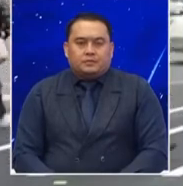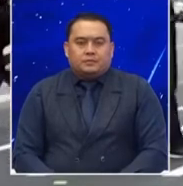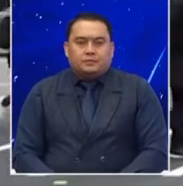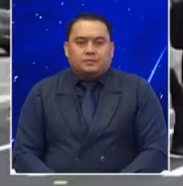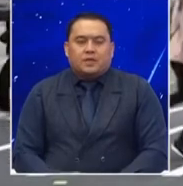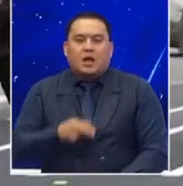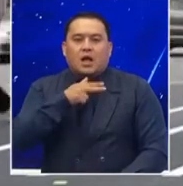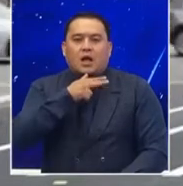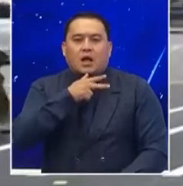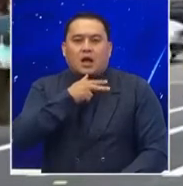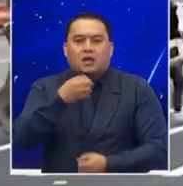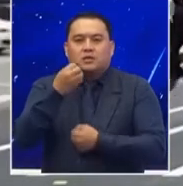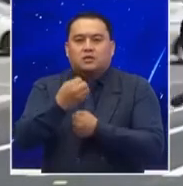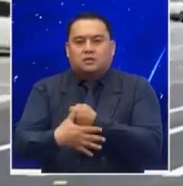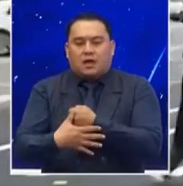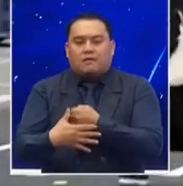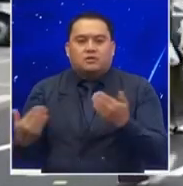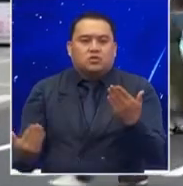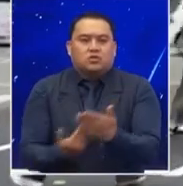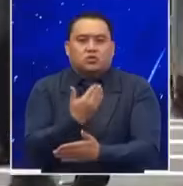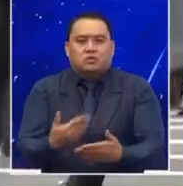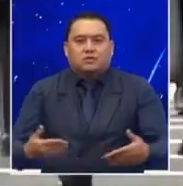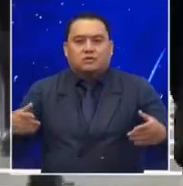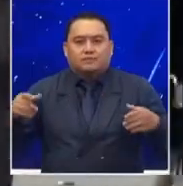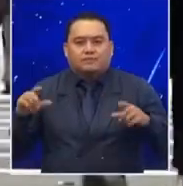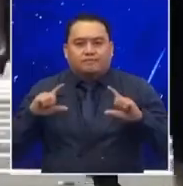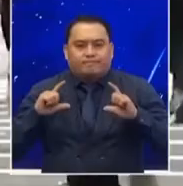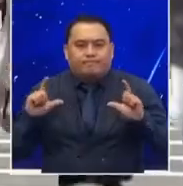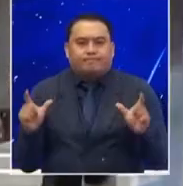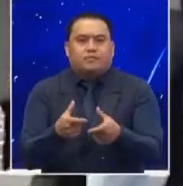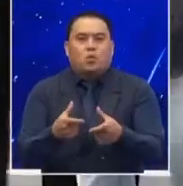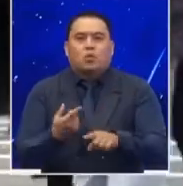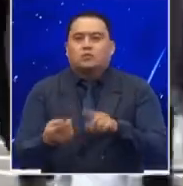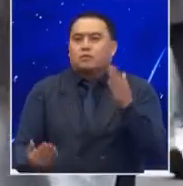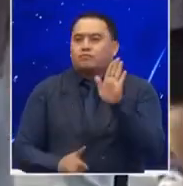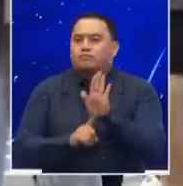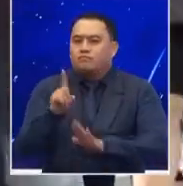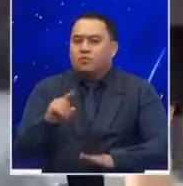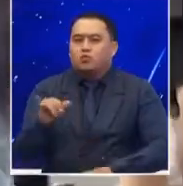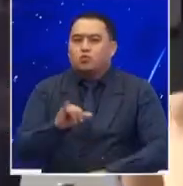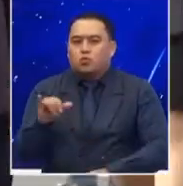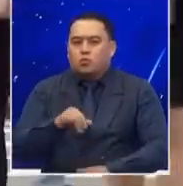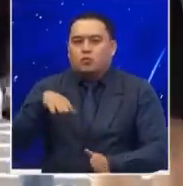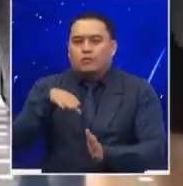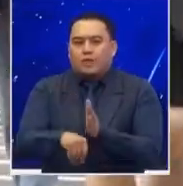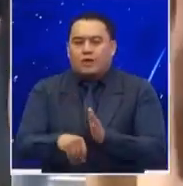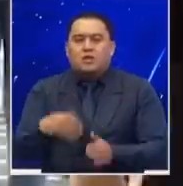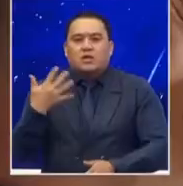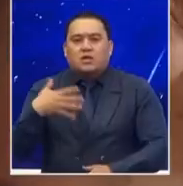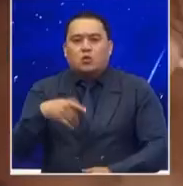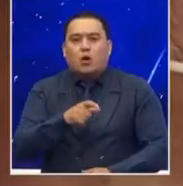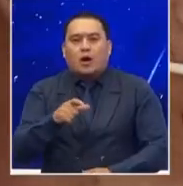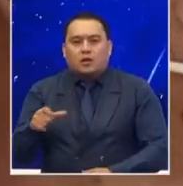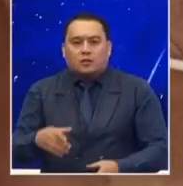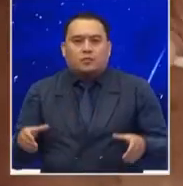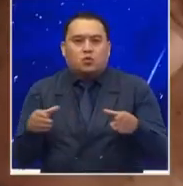Оңтүстік Корея астанасы Сеулде қайтадан шектеу шаралары күшейтілді. Жаңа тәртіп сейсенбіден бастап күшіне енеді. Енді 50-ден астам адамның